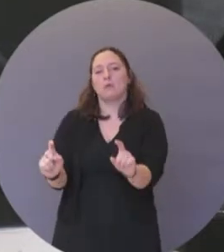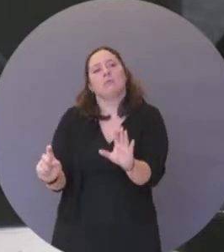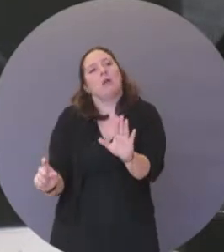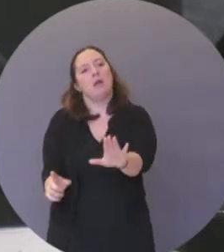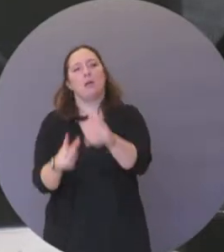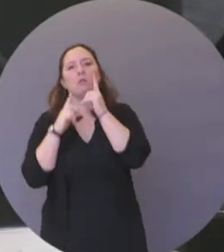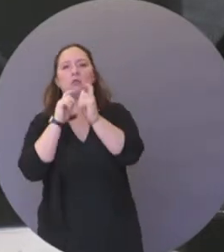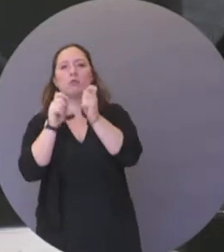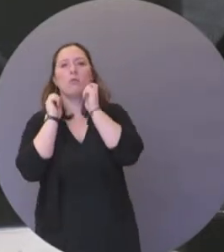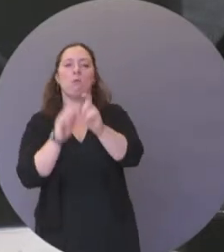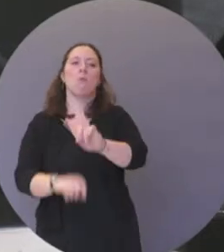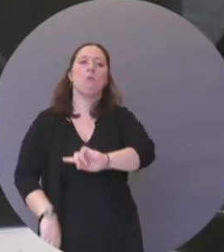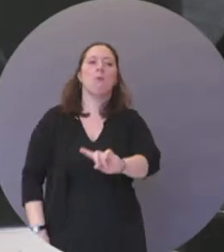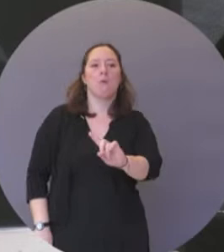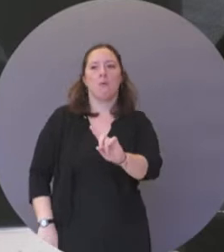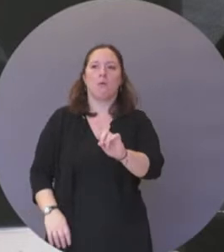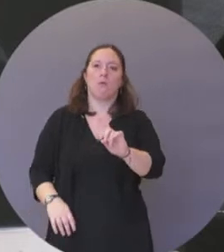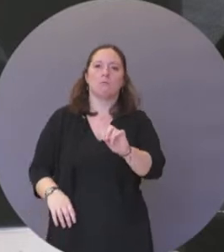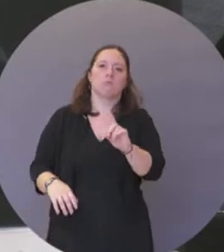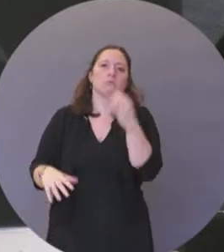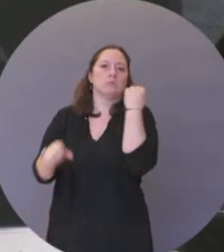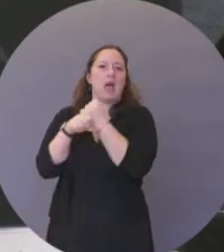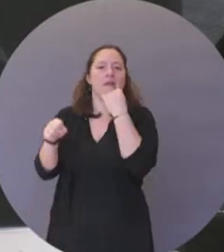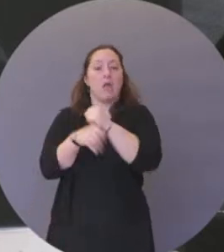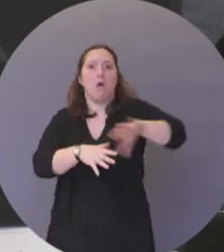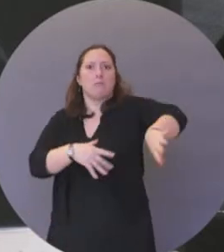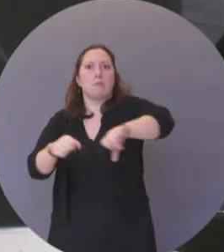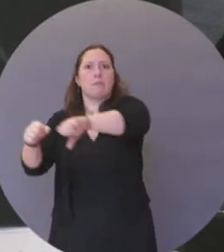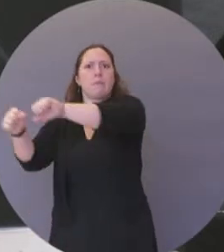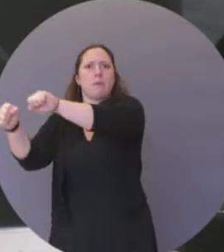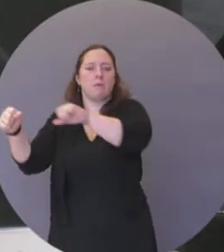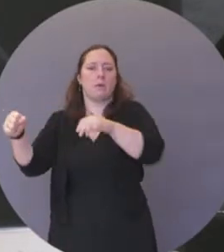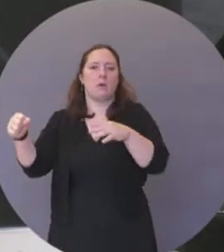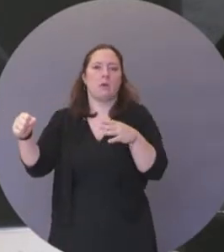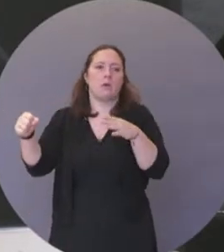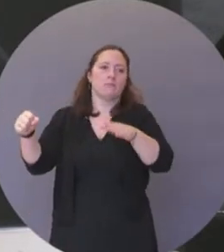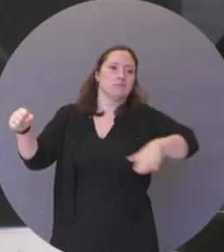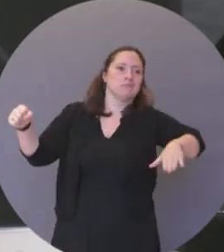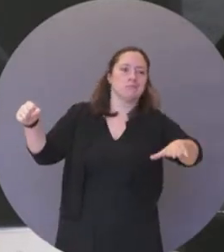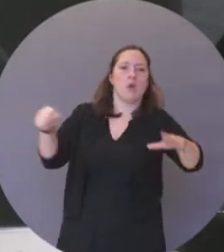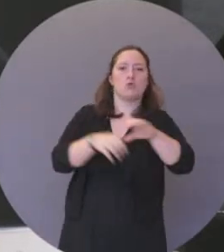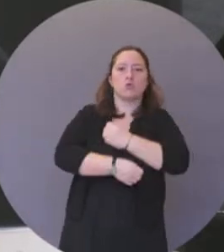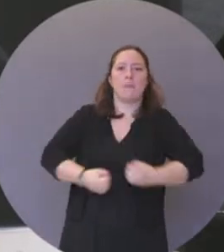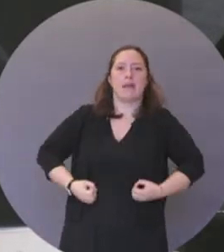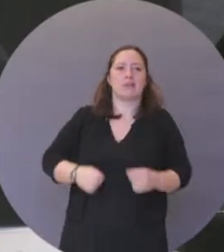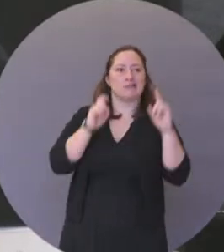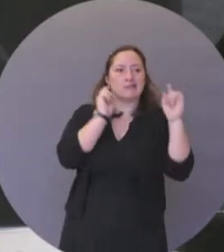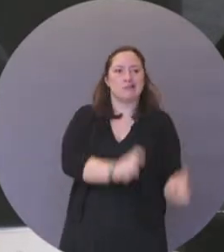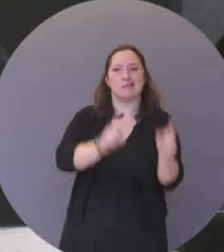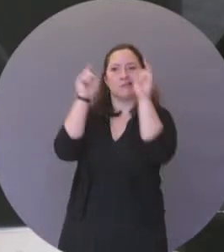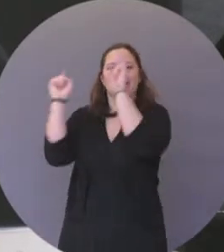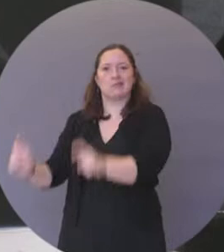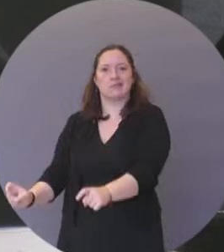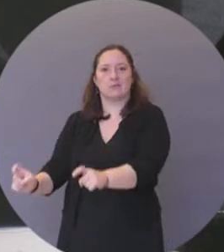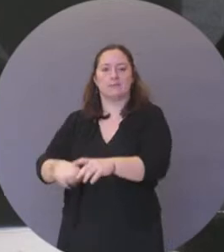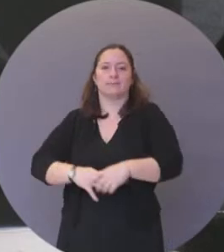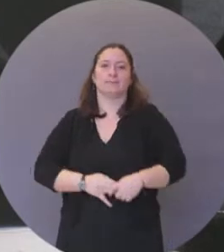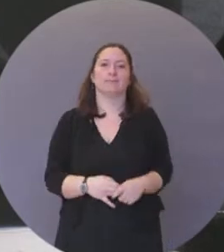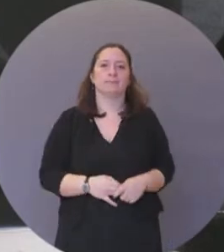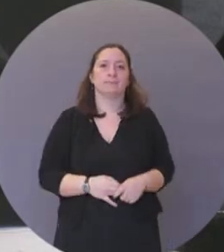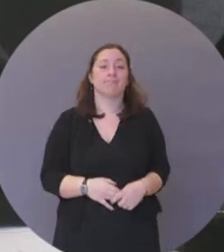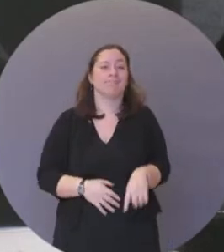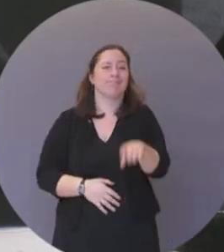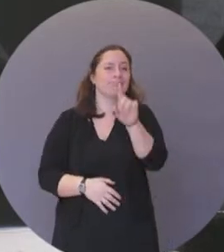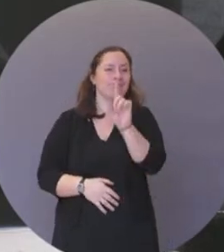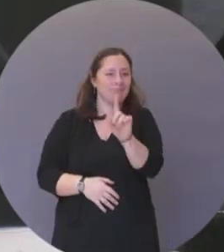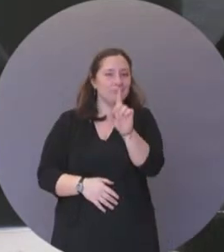le retour à l'emploi et les et les et le taux de chômage qui est lui aussi au plus bas mais aussi permettez-moi